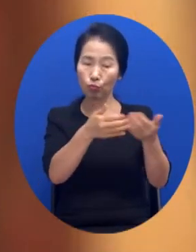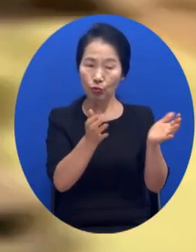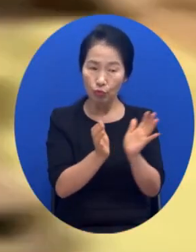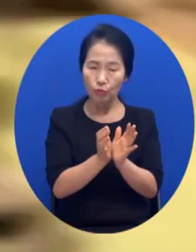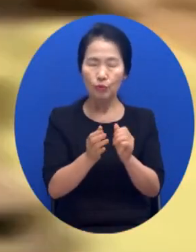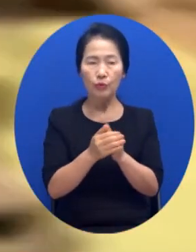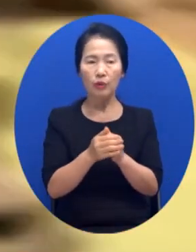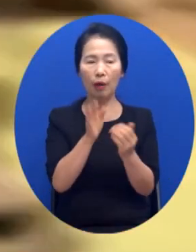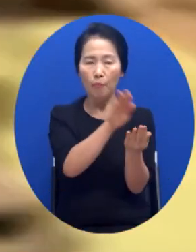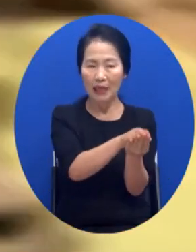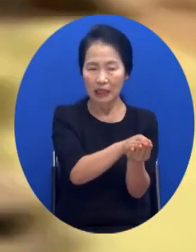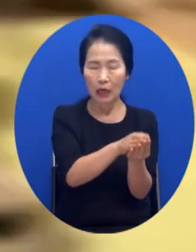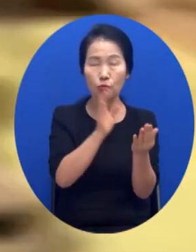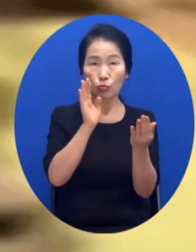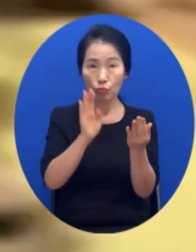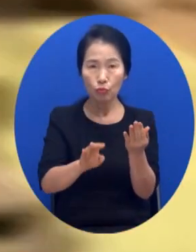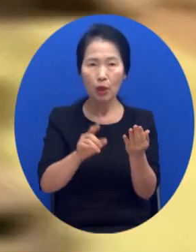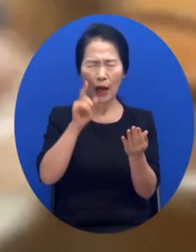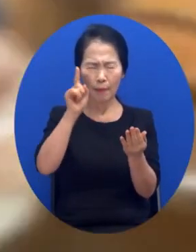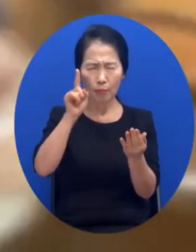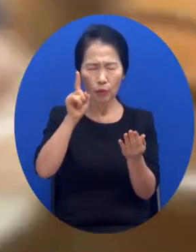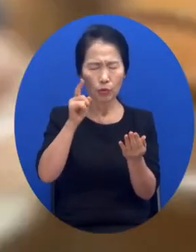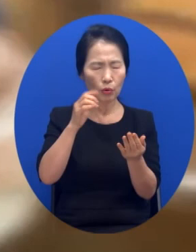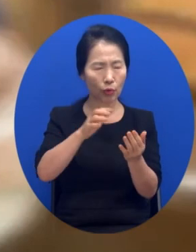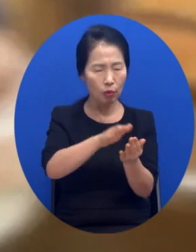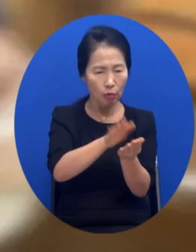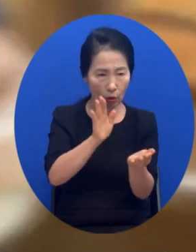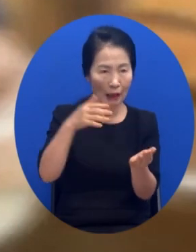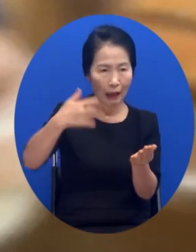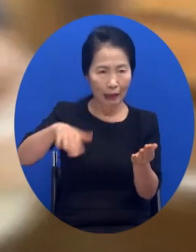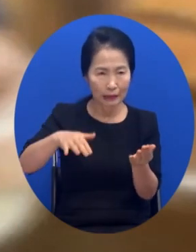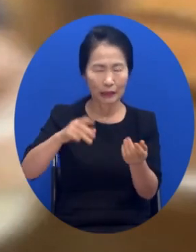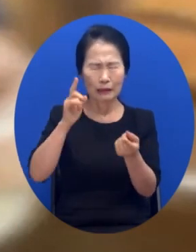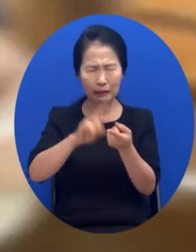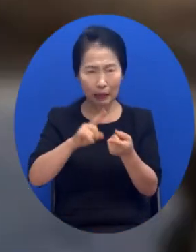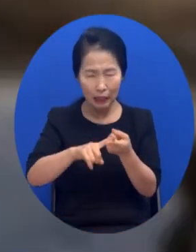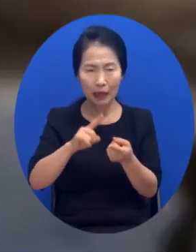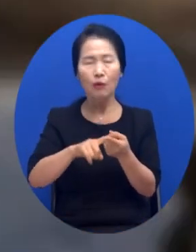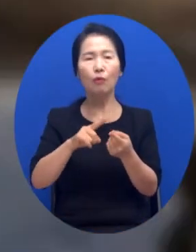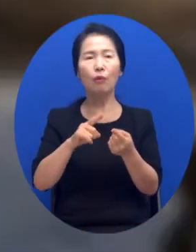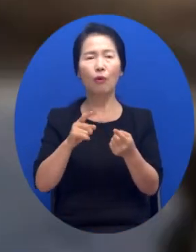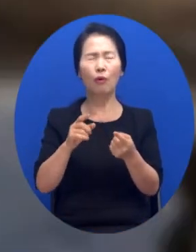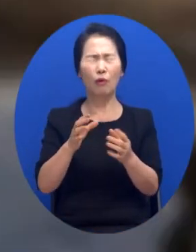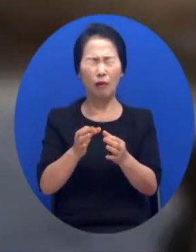한 번도 열리지 않은 상태로 발굴됐다며 다른 부장품이 추가로